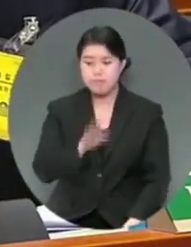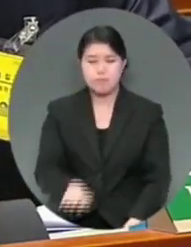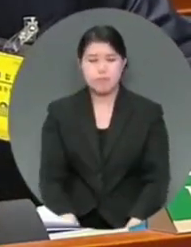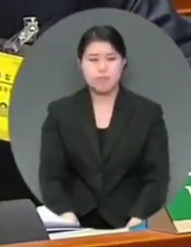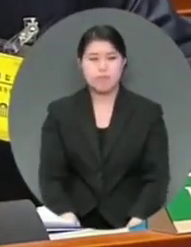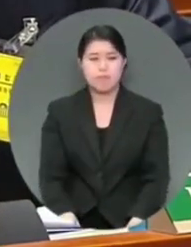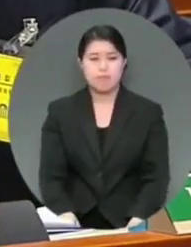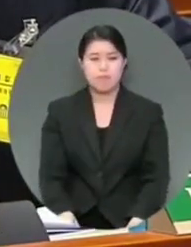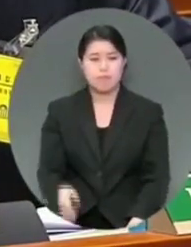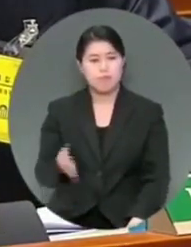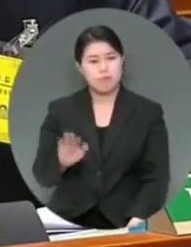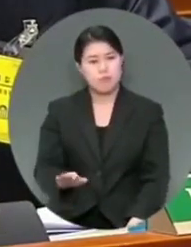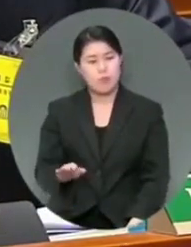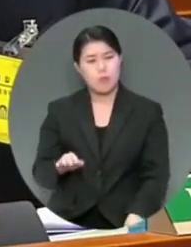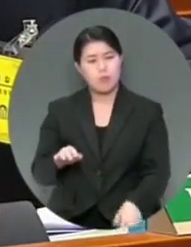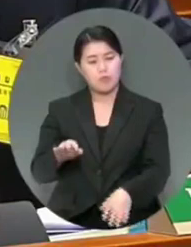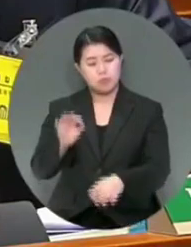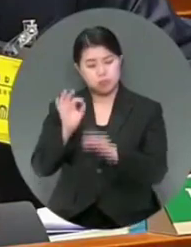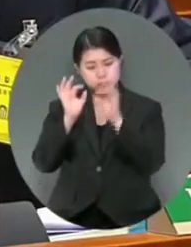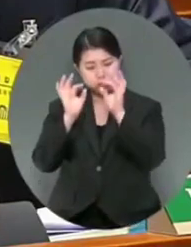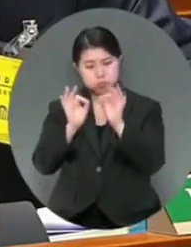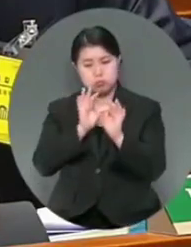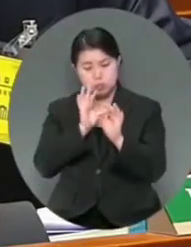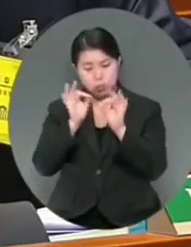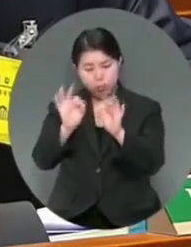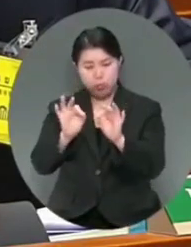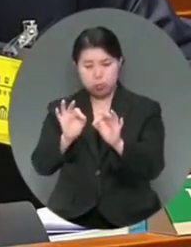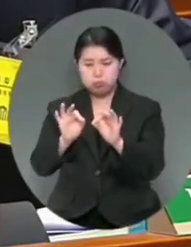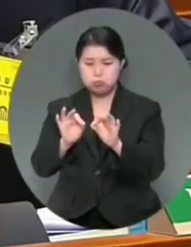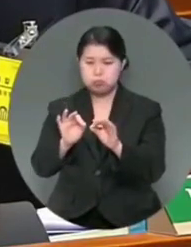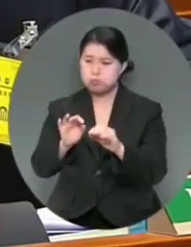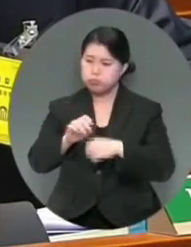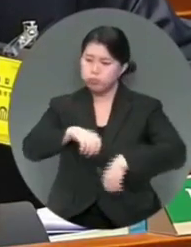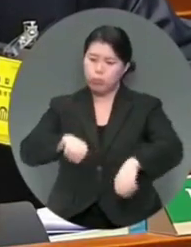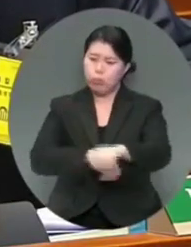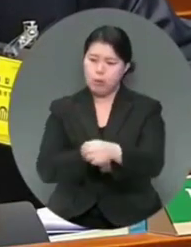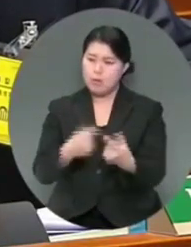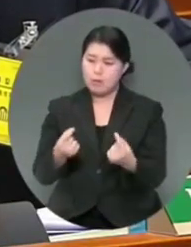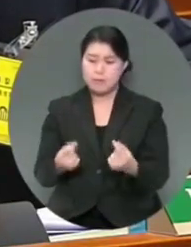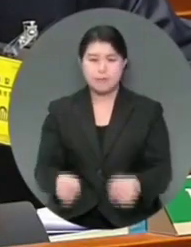하는데 오히려 이렇게 지금 보면은 거꾸로 가고 있다라고 보여집니다.